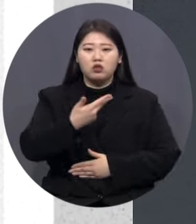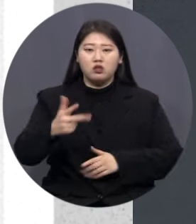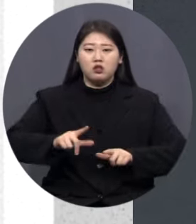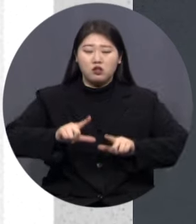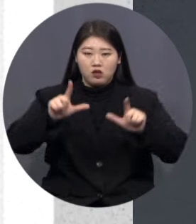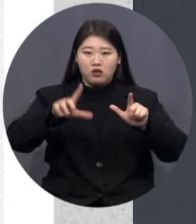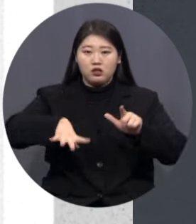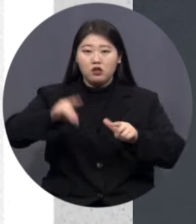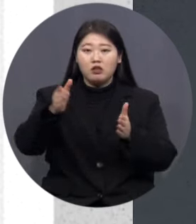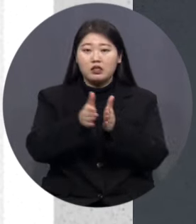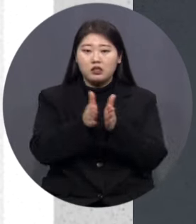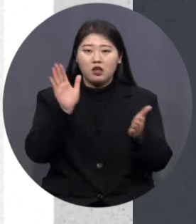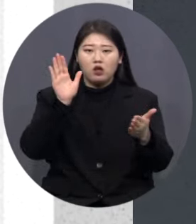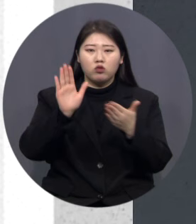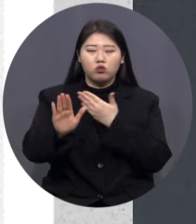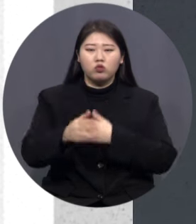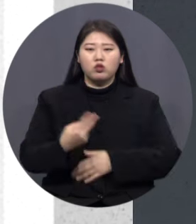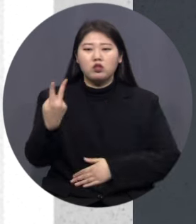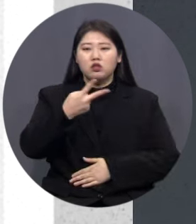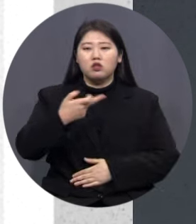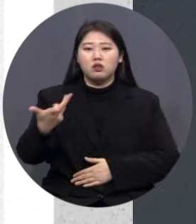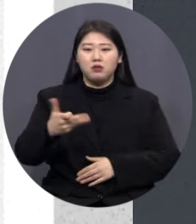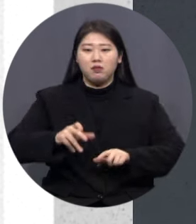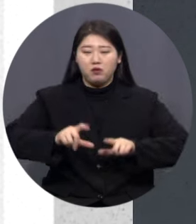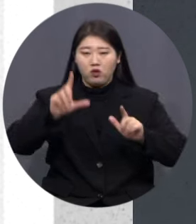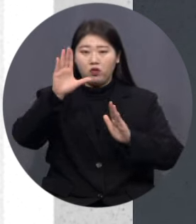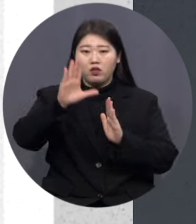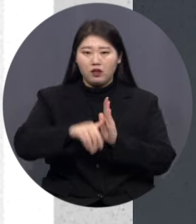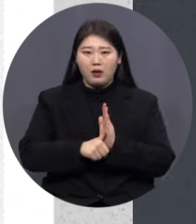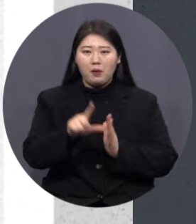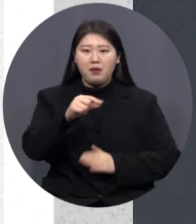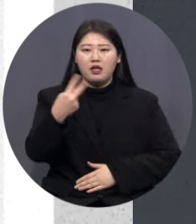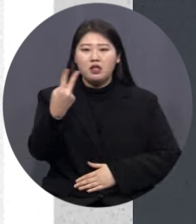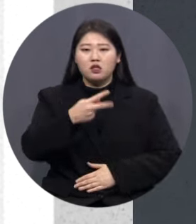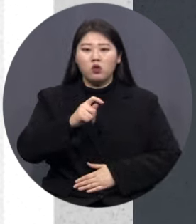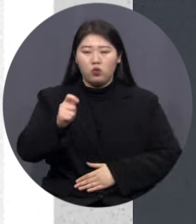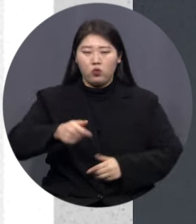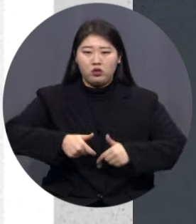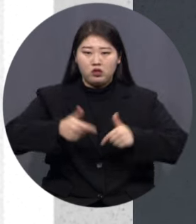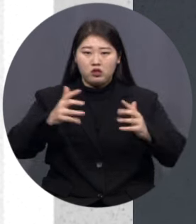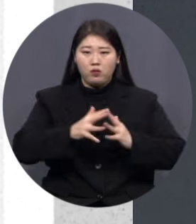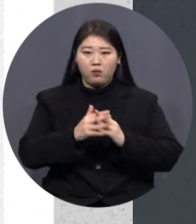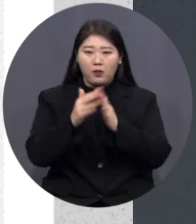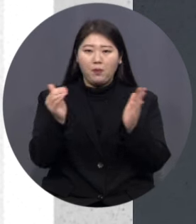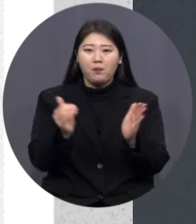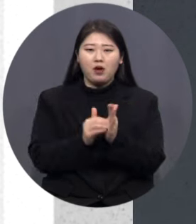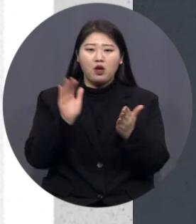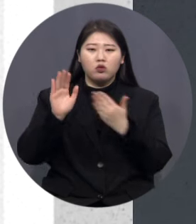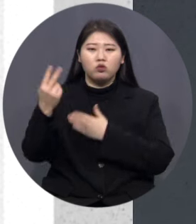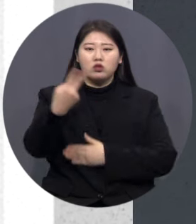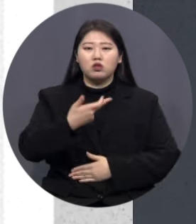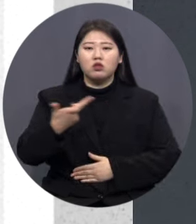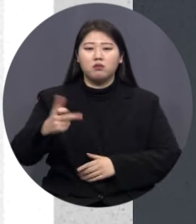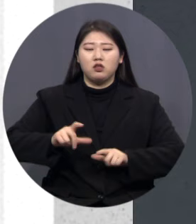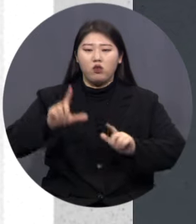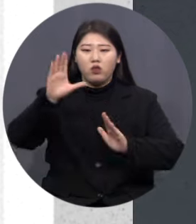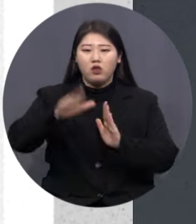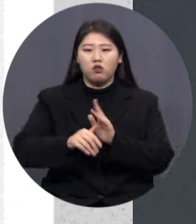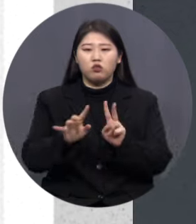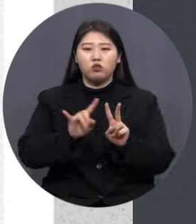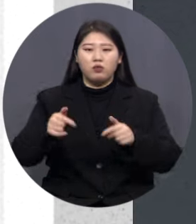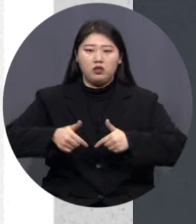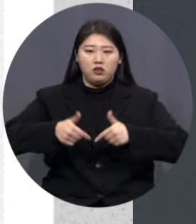가동했고 이후 2013년 12,000 톤으로 1차 증설한데 이어 2017년 2차로 두배 증설